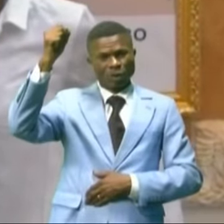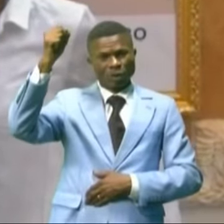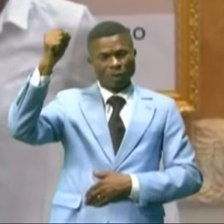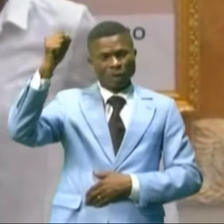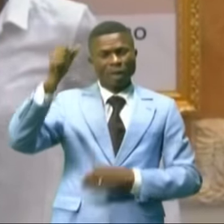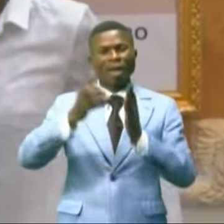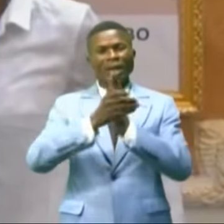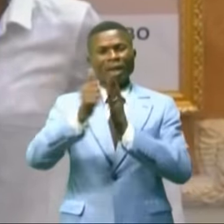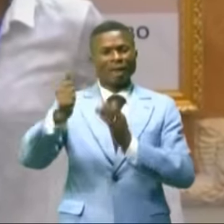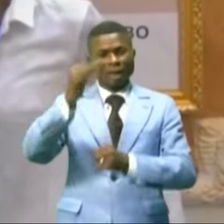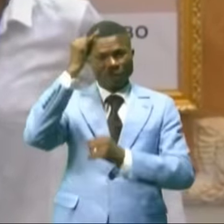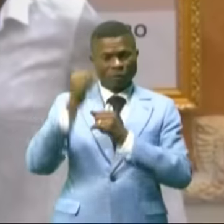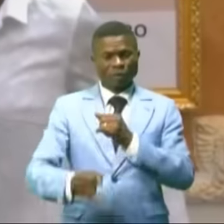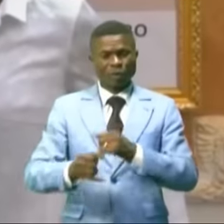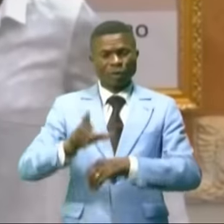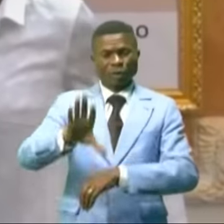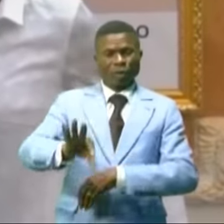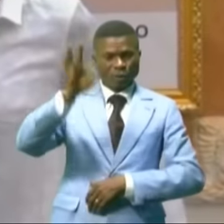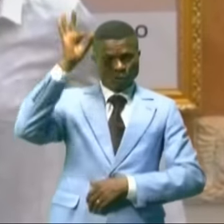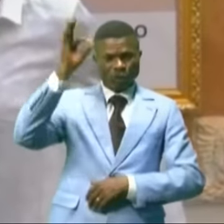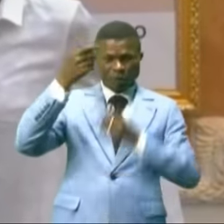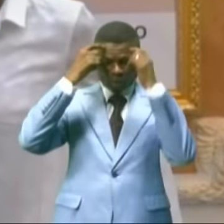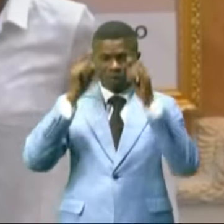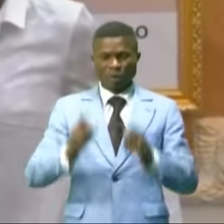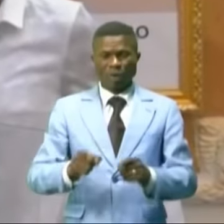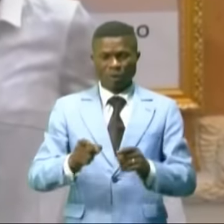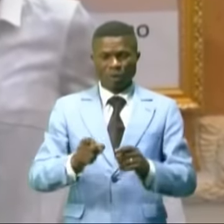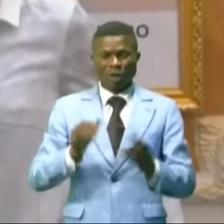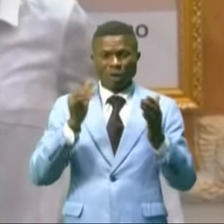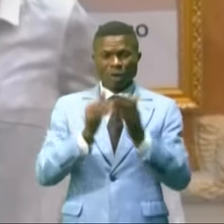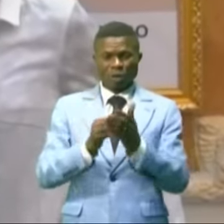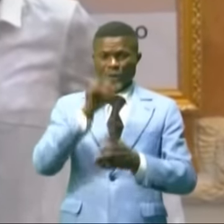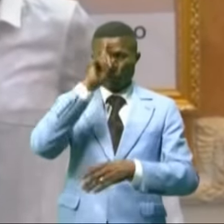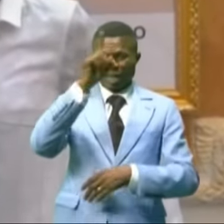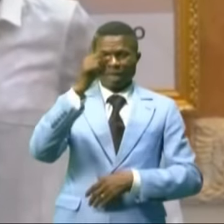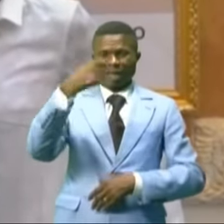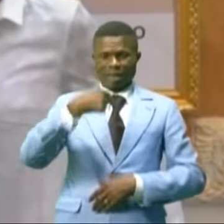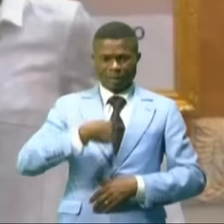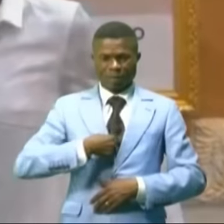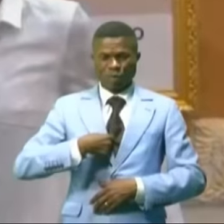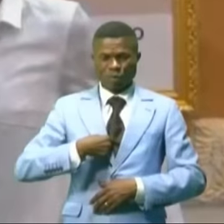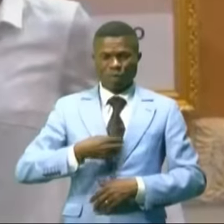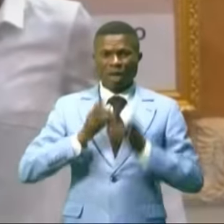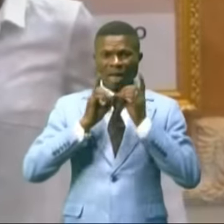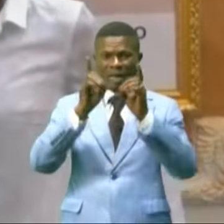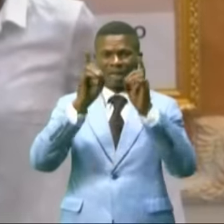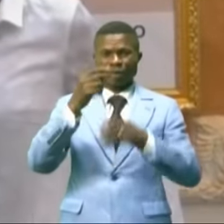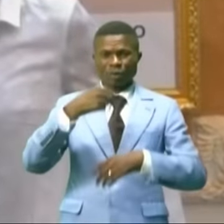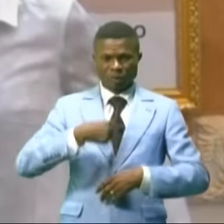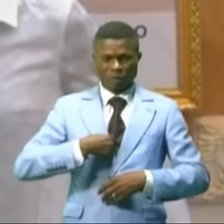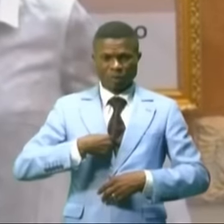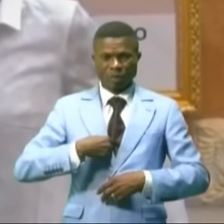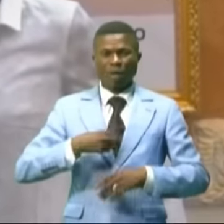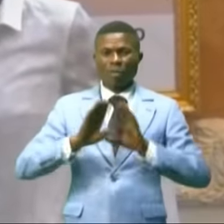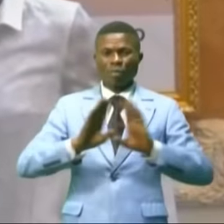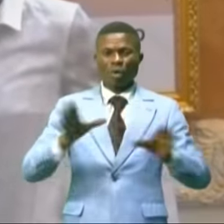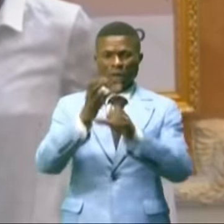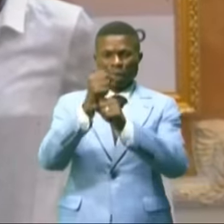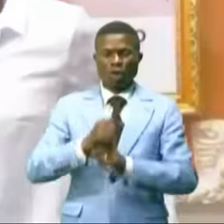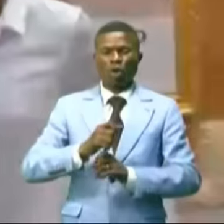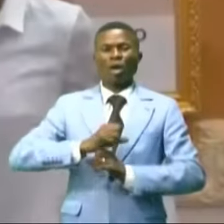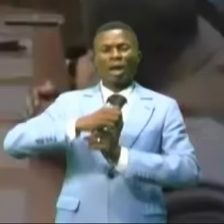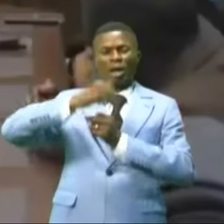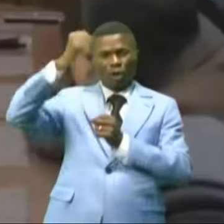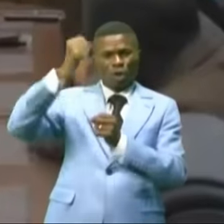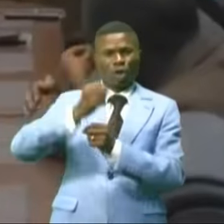qualifiée en finale et que le jury a décidé qu'au regard de mes interventions, j'étais à même d'obtenir ce